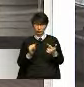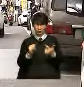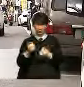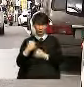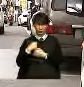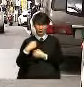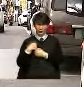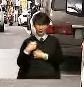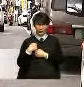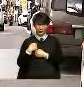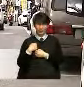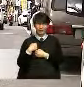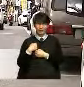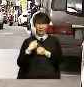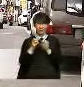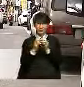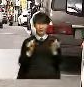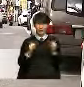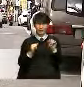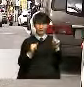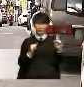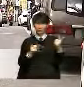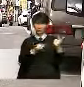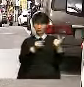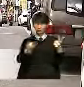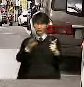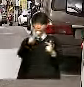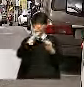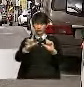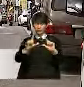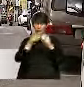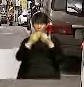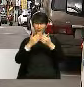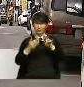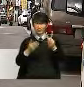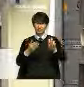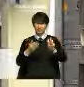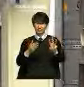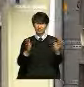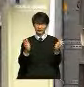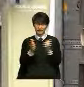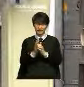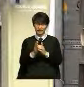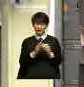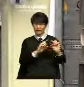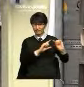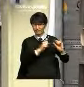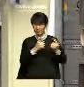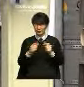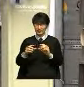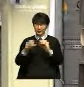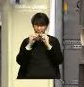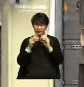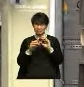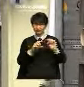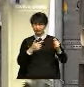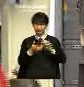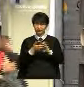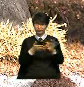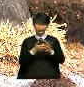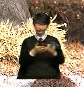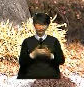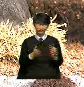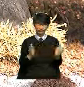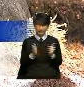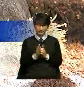부사관의 경우 지난 16일부터 확진 판정을 받은 지난 23일까지 다수의 음식점 등 을 이용했습니다